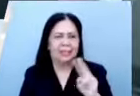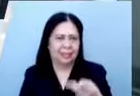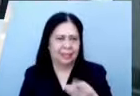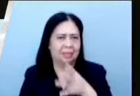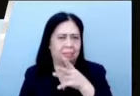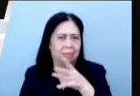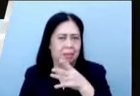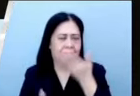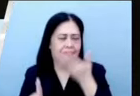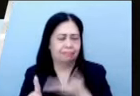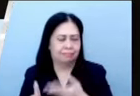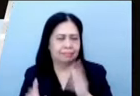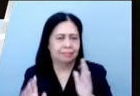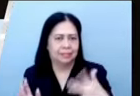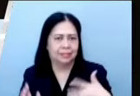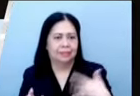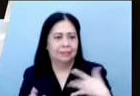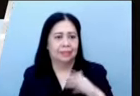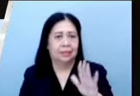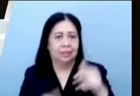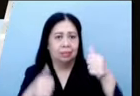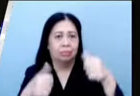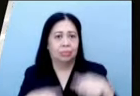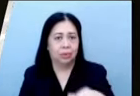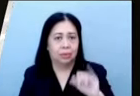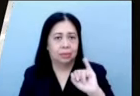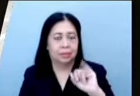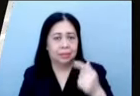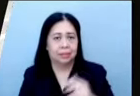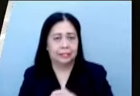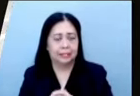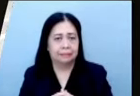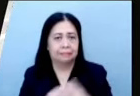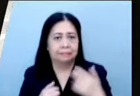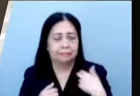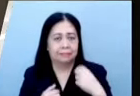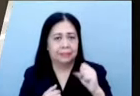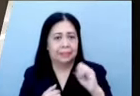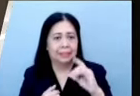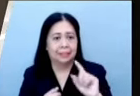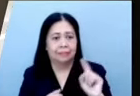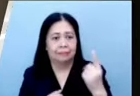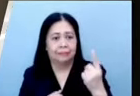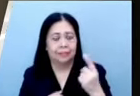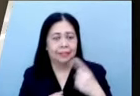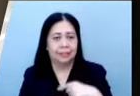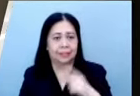yumaong aktres. Sa kanyang post sa Instagram, suot ni Sid sa unang gabi ng burol ang